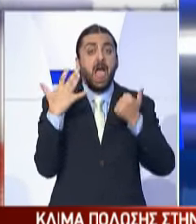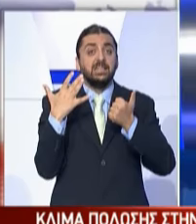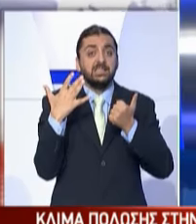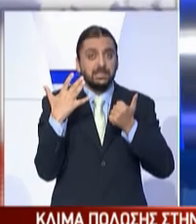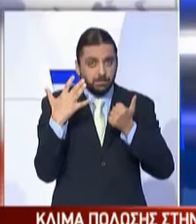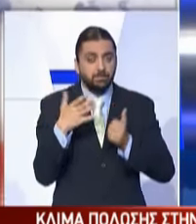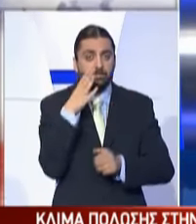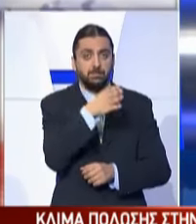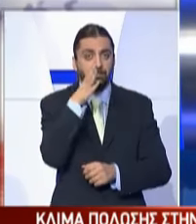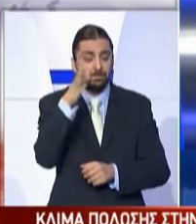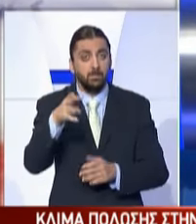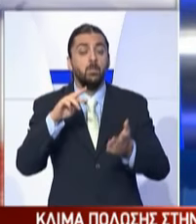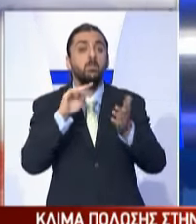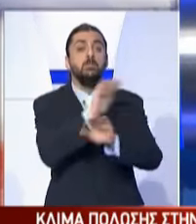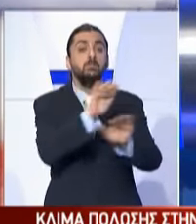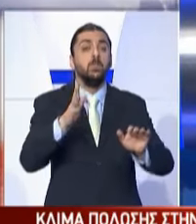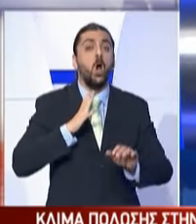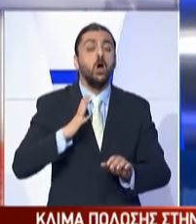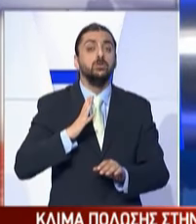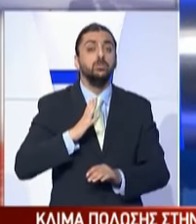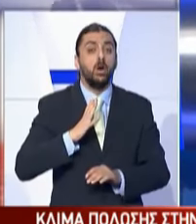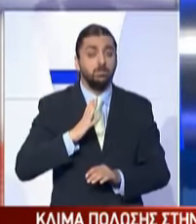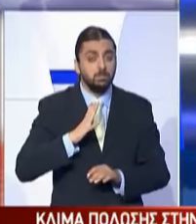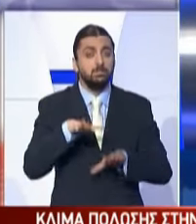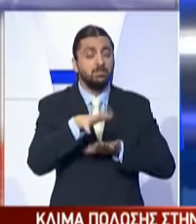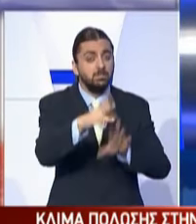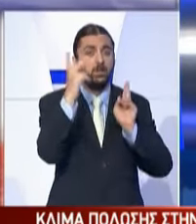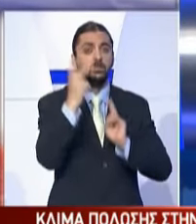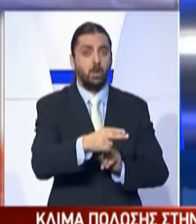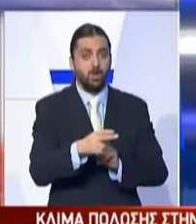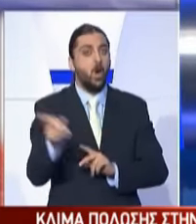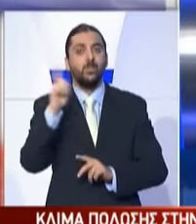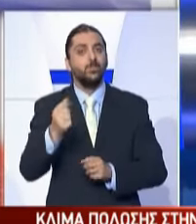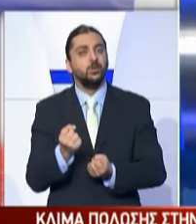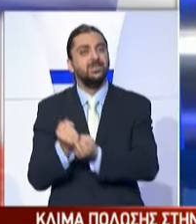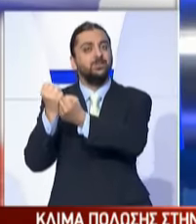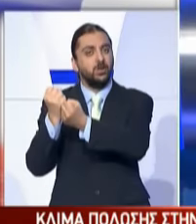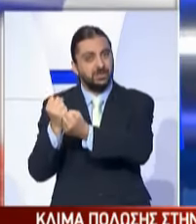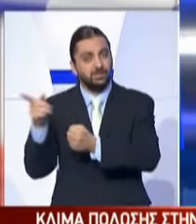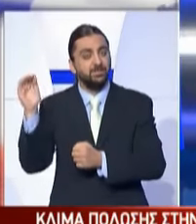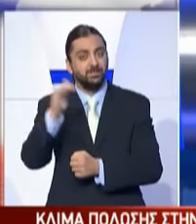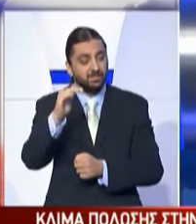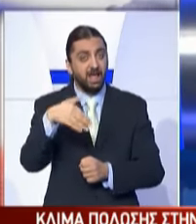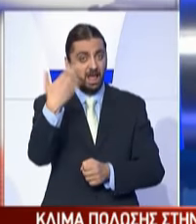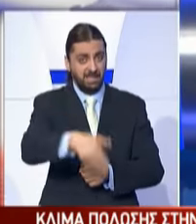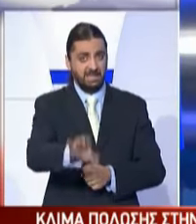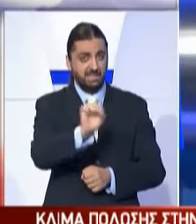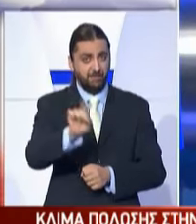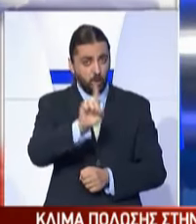τους διαδηλωτές να σταματήσουν τις κινητοποιήσεις. Κάλεσε μάλιστα τους οπαδούς τους σε μαζικές διαδηλώσεις το επόμενο